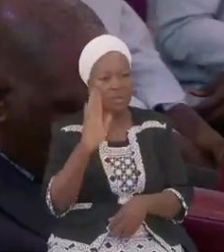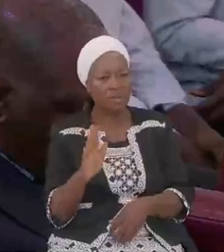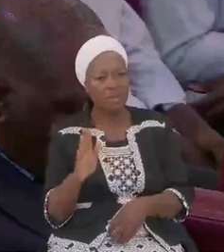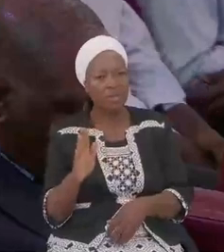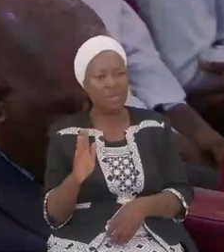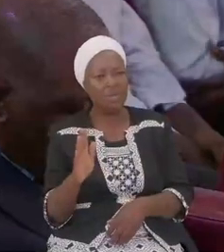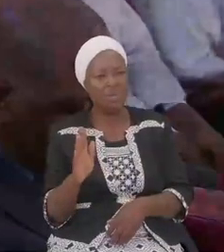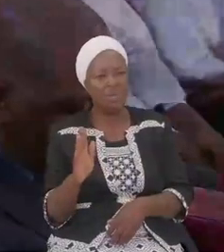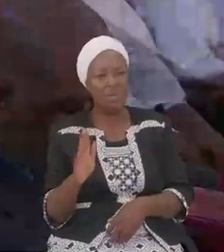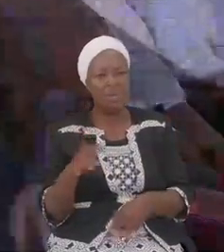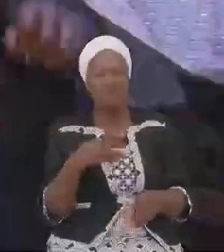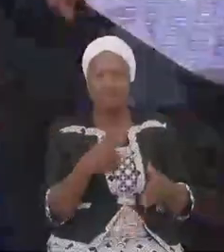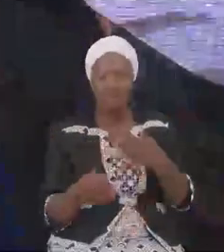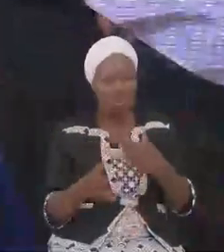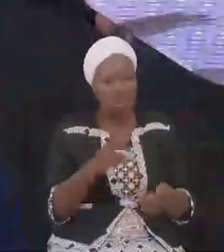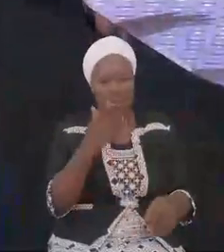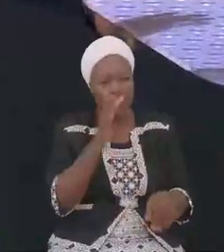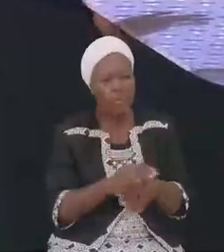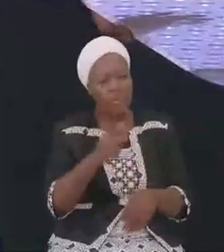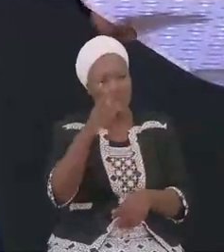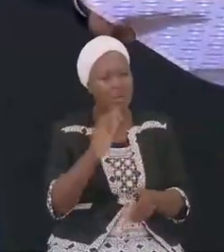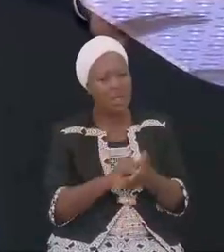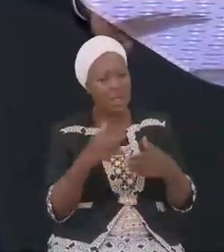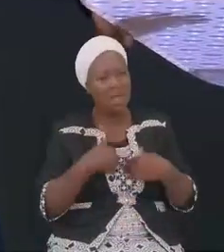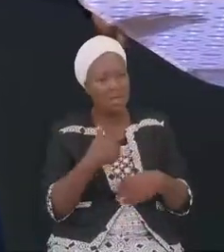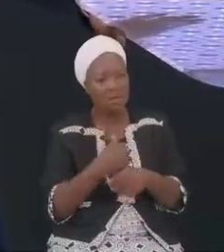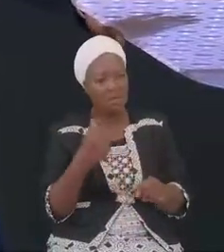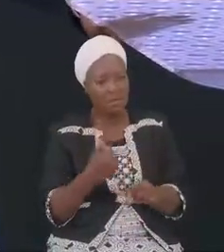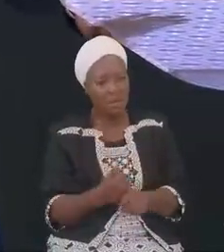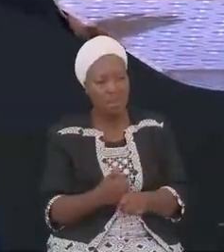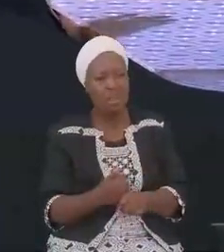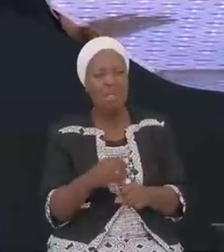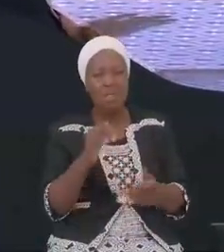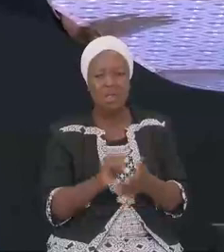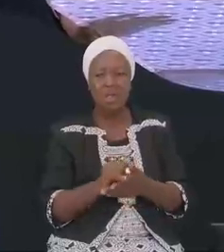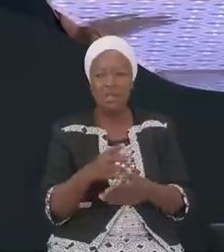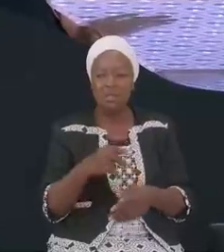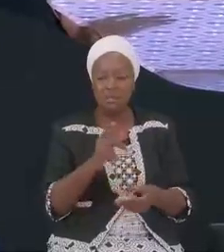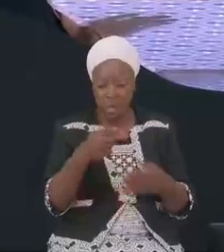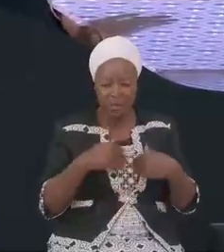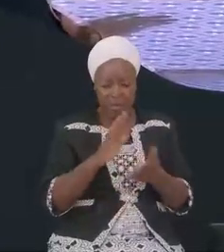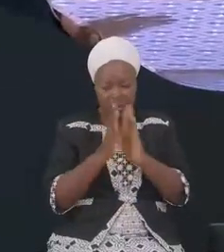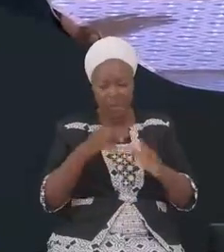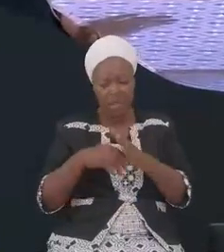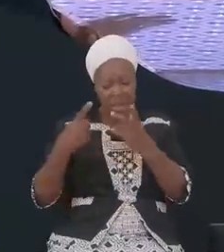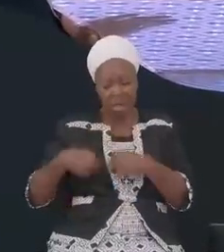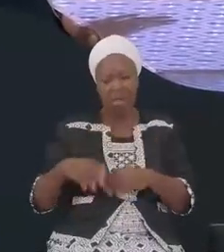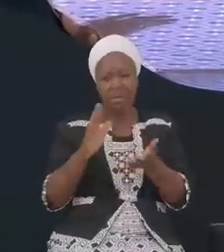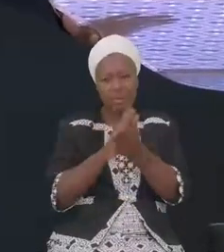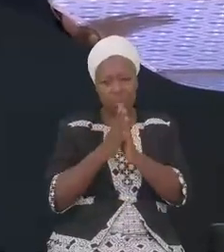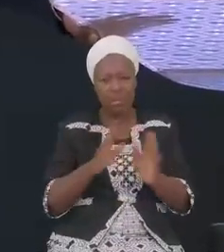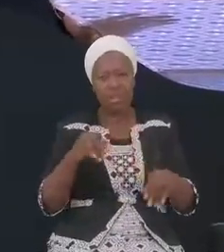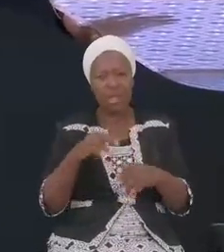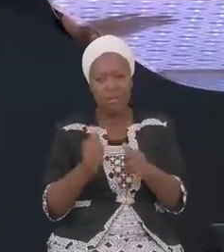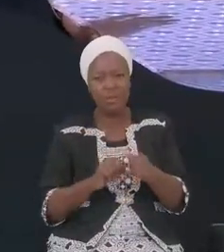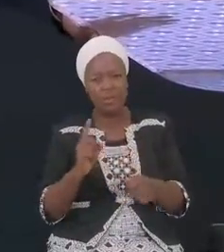Dieu, quelle que soit la promesse de Dieu, la promesse que Dieu a faite pour la paix pour toujours, la paix dans le cœur, la paix dans le langage, la paix dans la vie, la